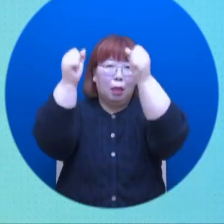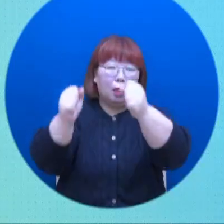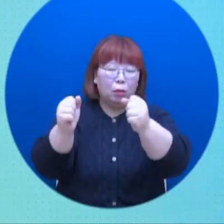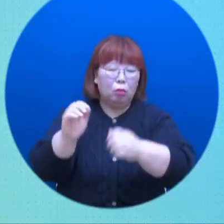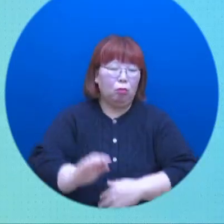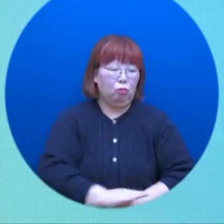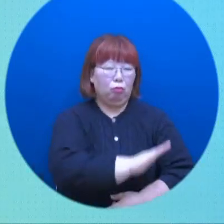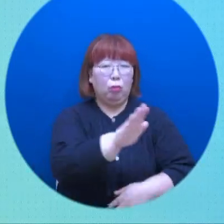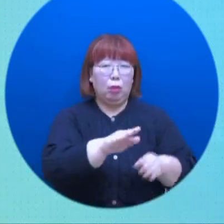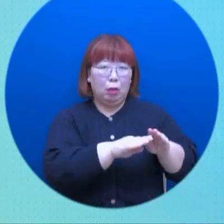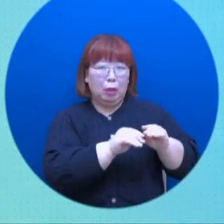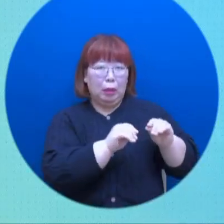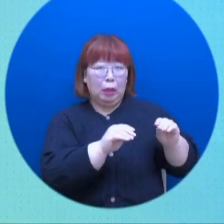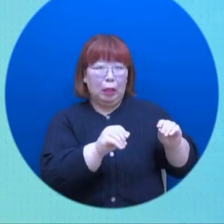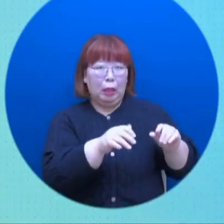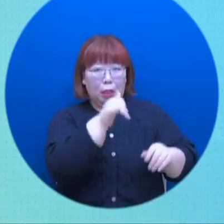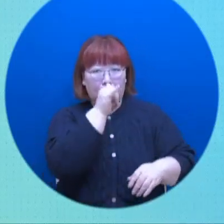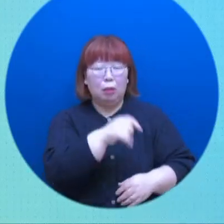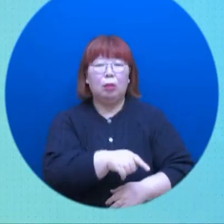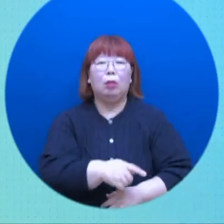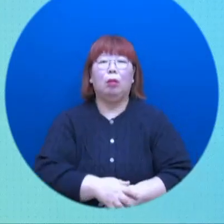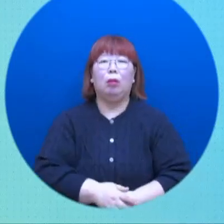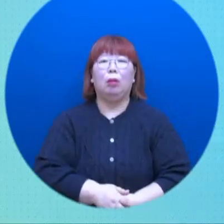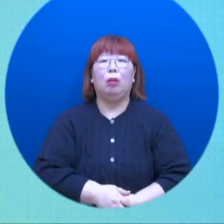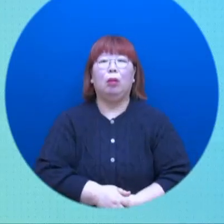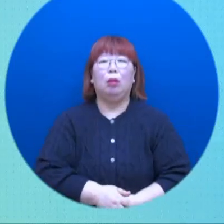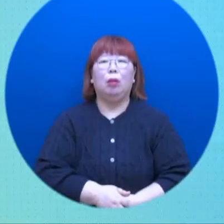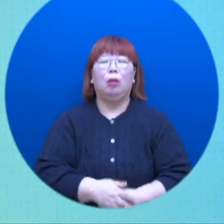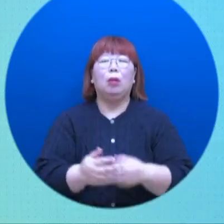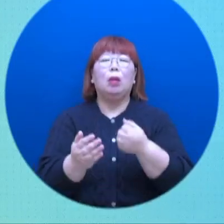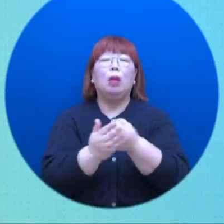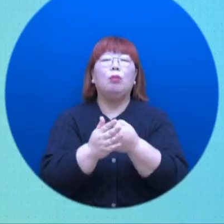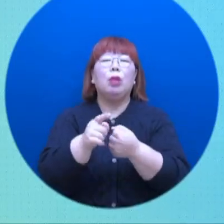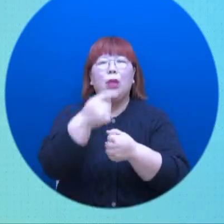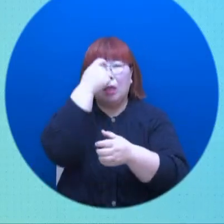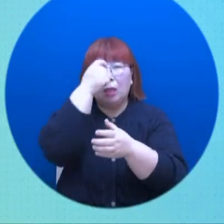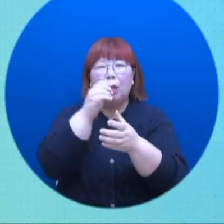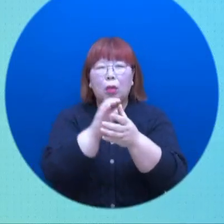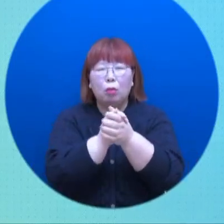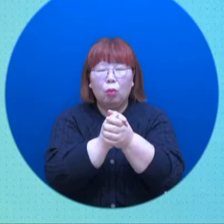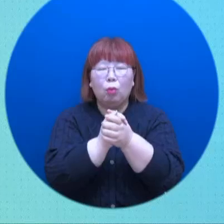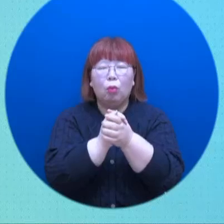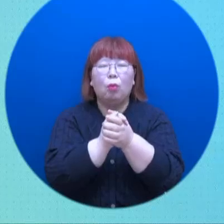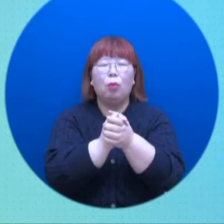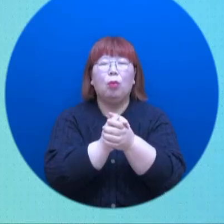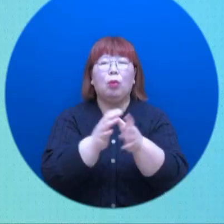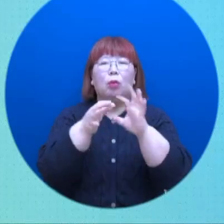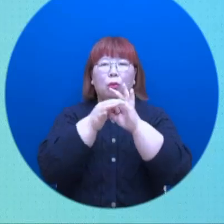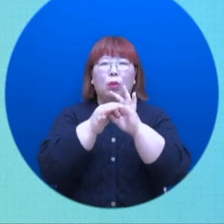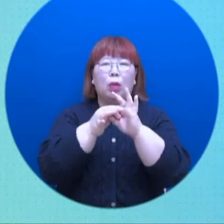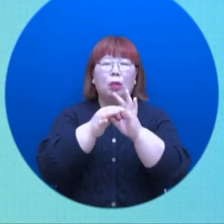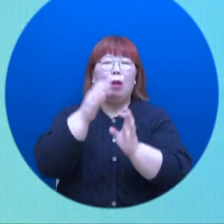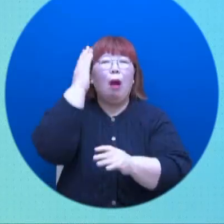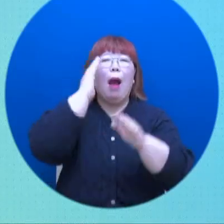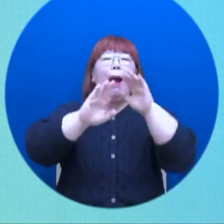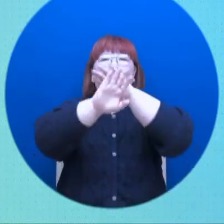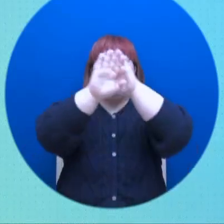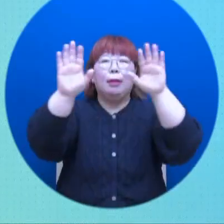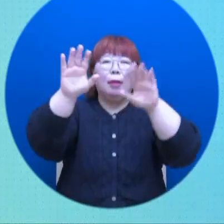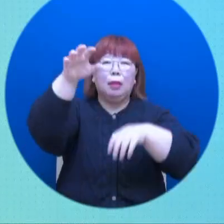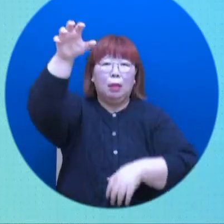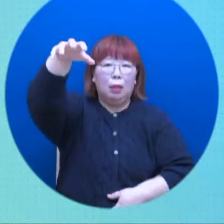우리는 땅에 있습니다. 이 주기도문은 이 위치, 하나님의 위치와 우리의